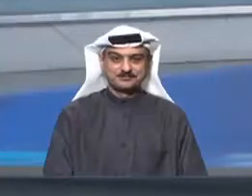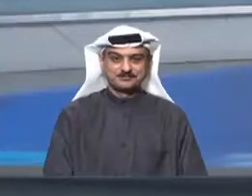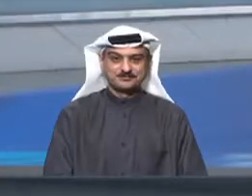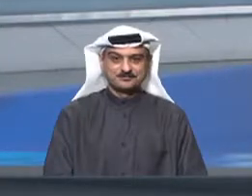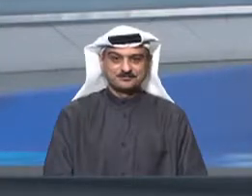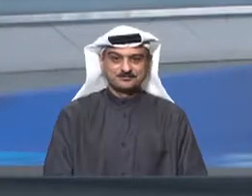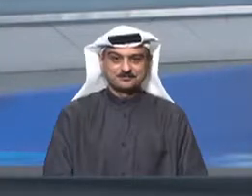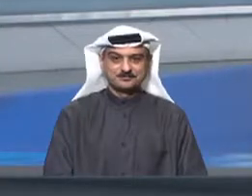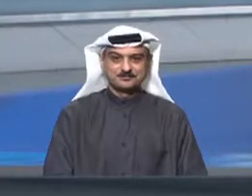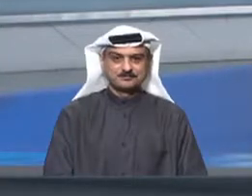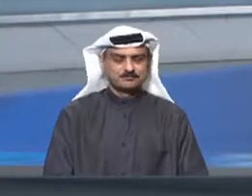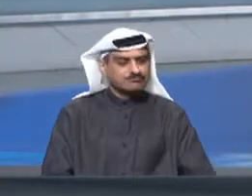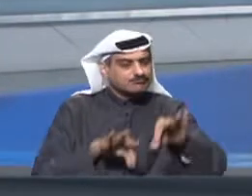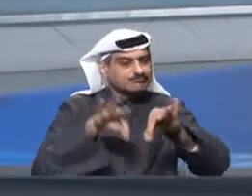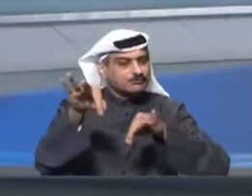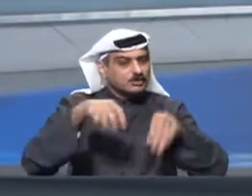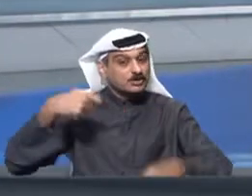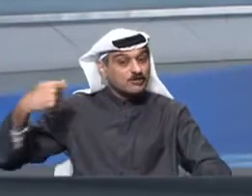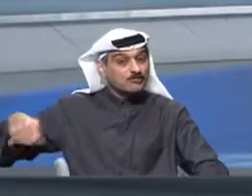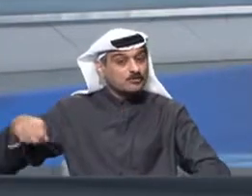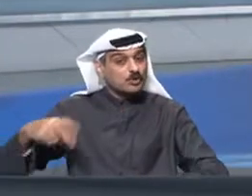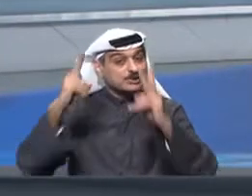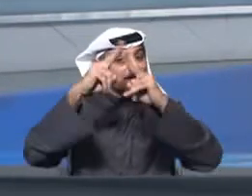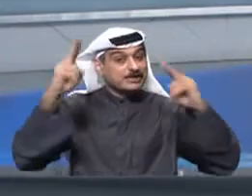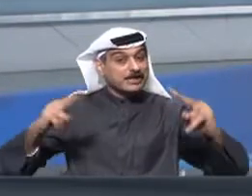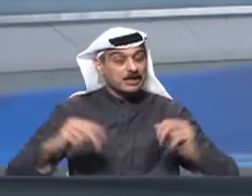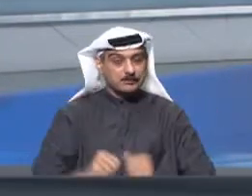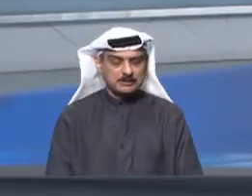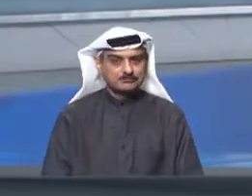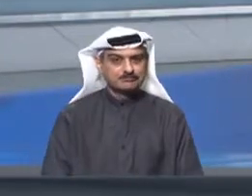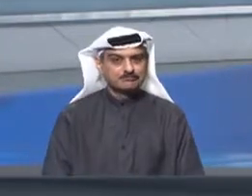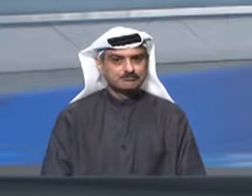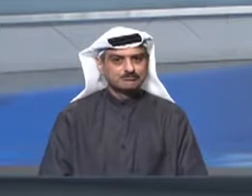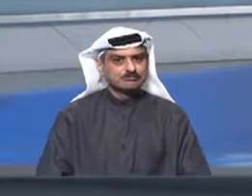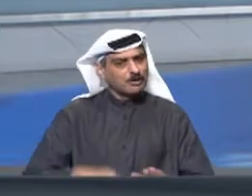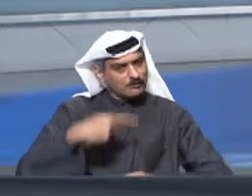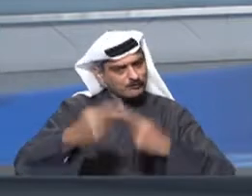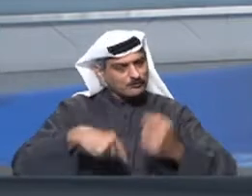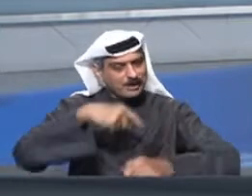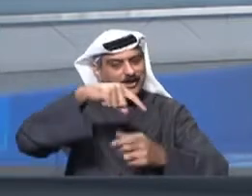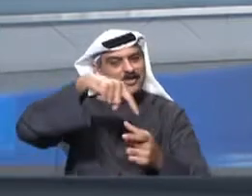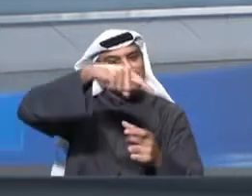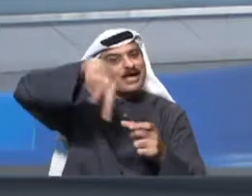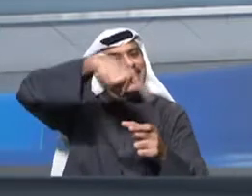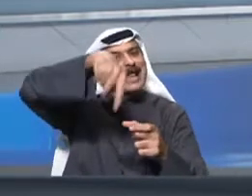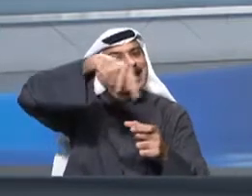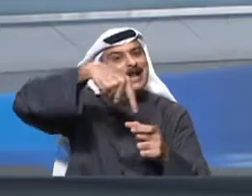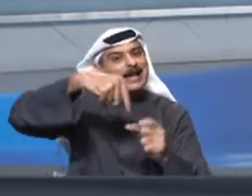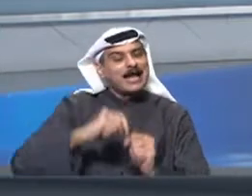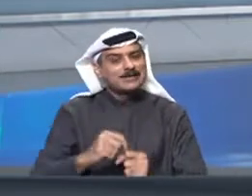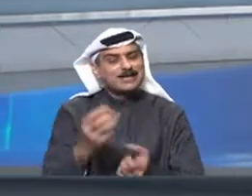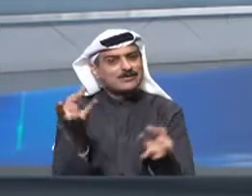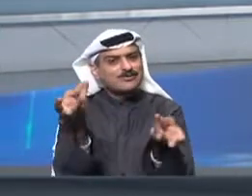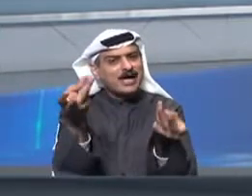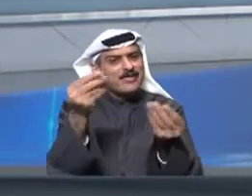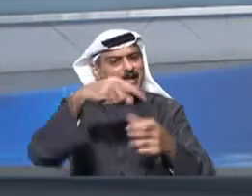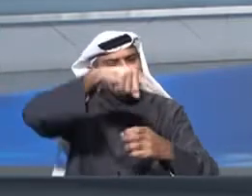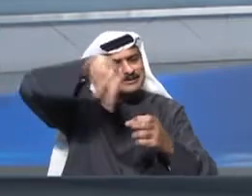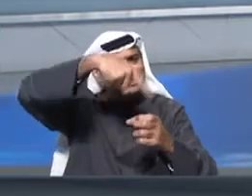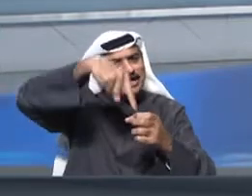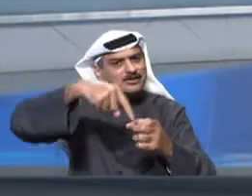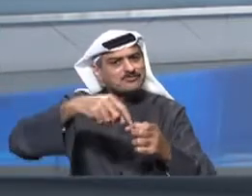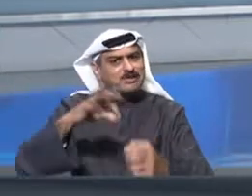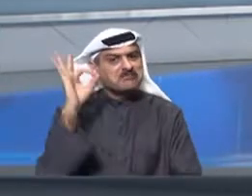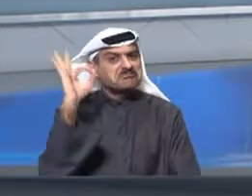تتواصل خطة وزارة الكهرباء والماء لإنجاز مشروع العدادات الذكية الذي يساهم في ترجمة